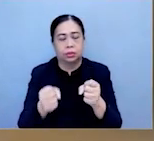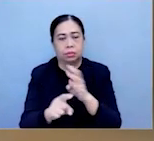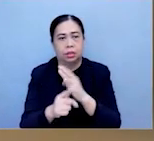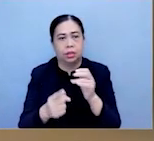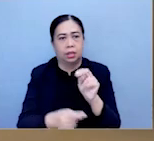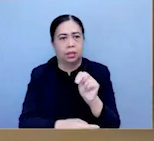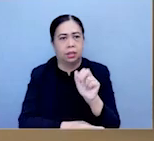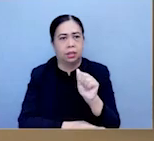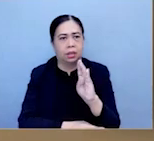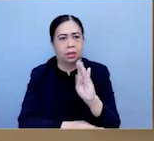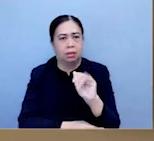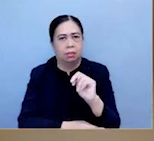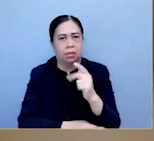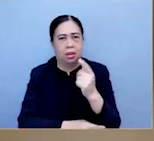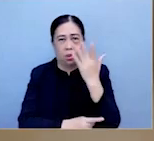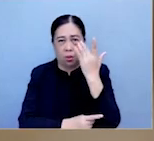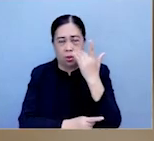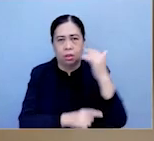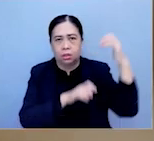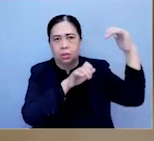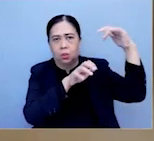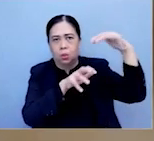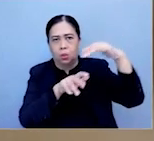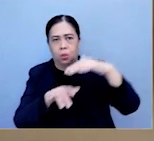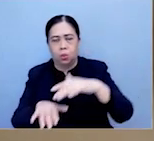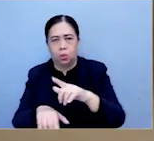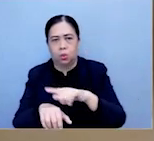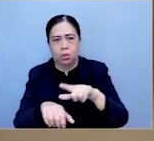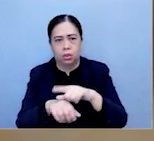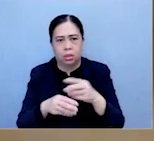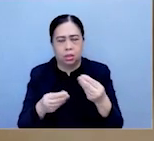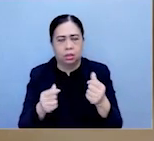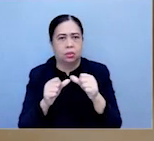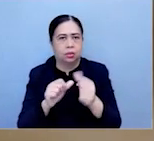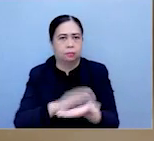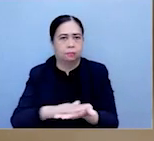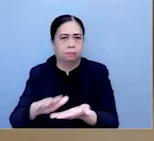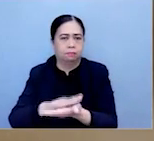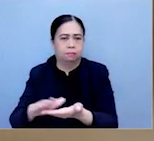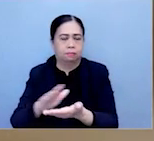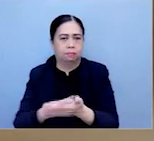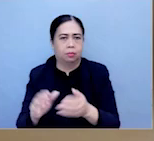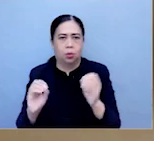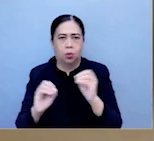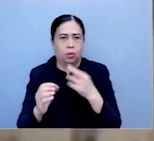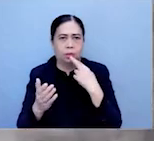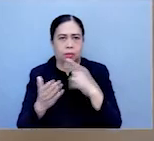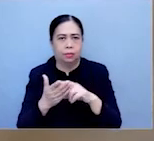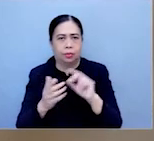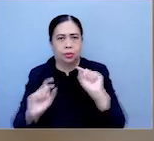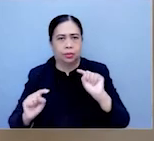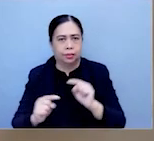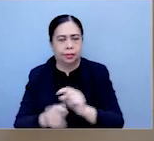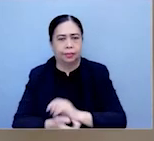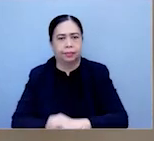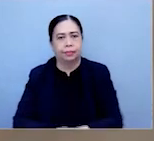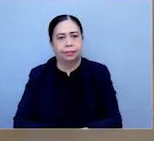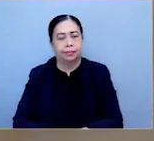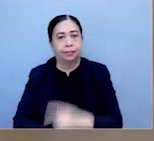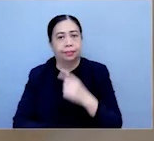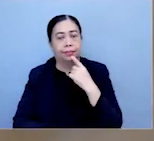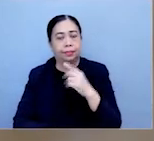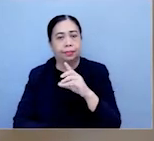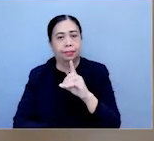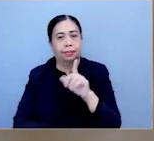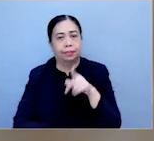Nabang kasunod ng pagguho ng lupa. Patuloy pa ang clearing operation sa lugar. Wala namang naiulat na nasaktan. Ayon sa Disaster